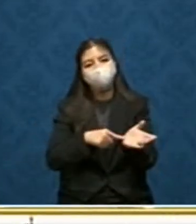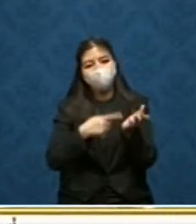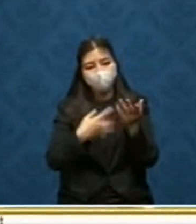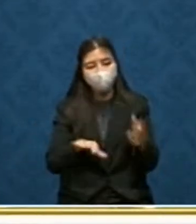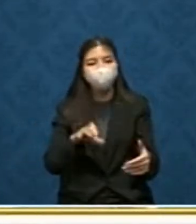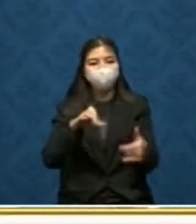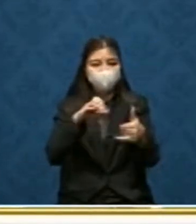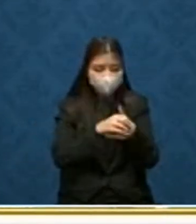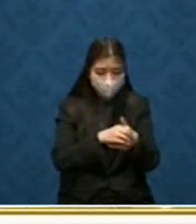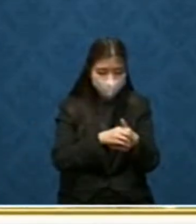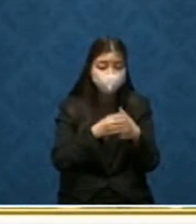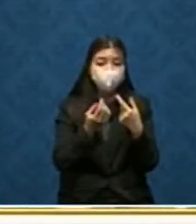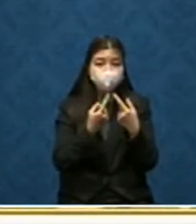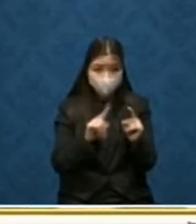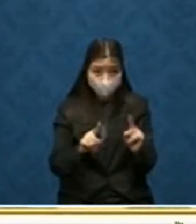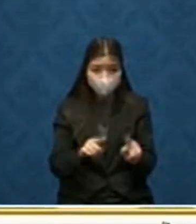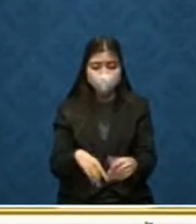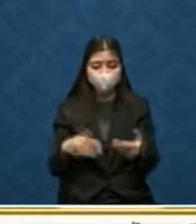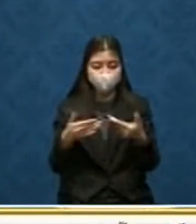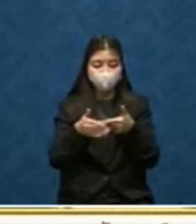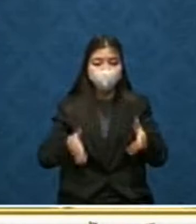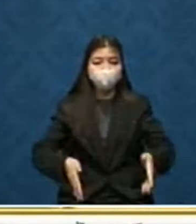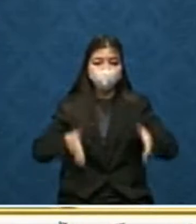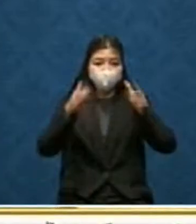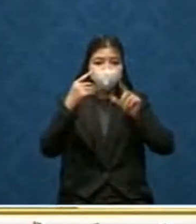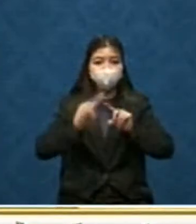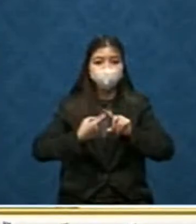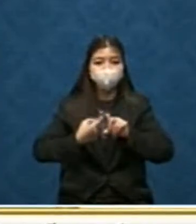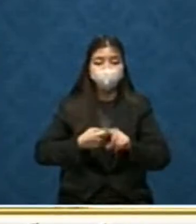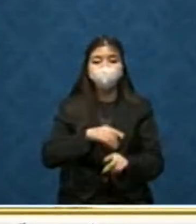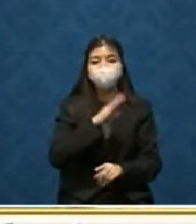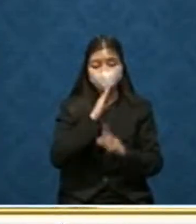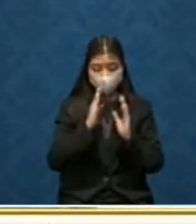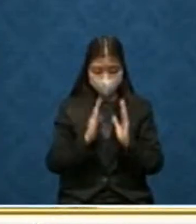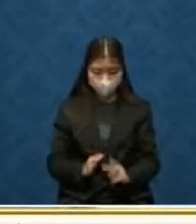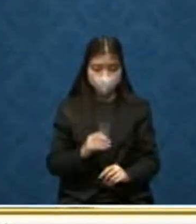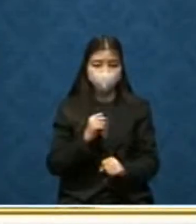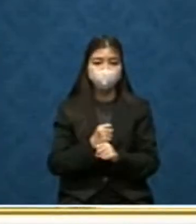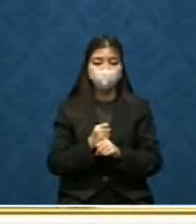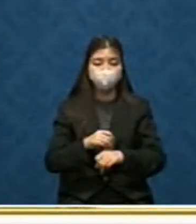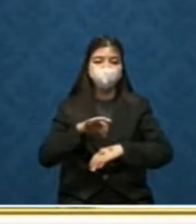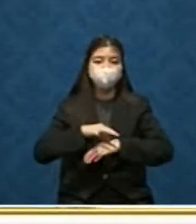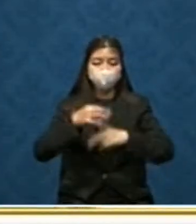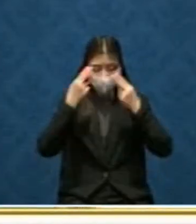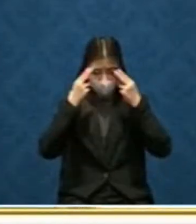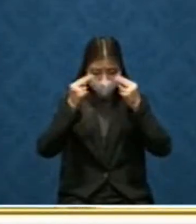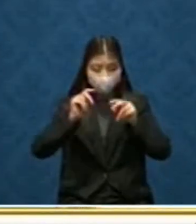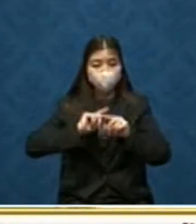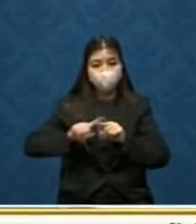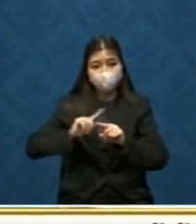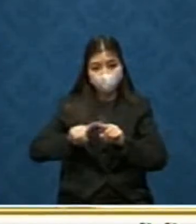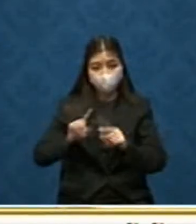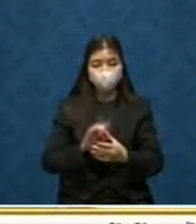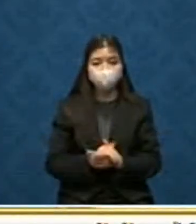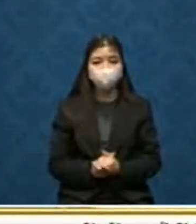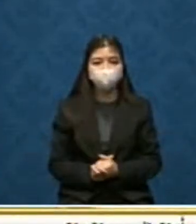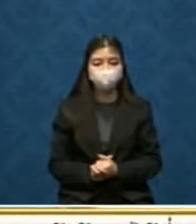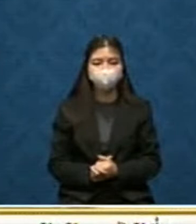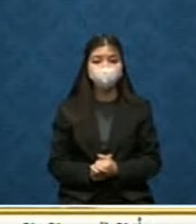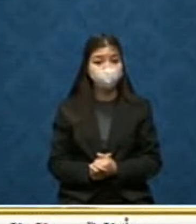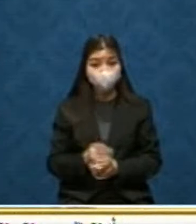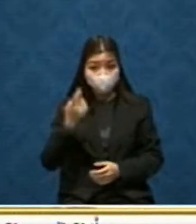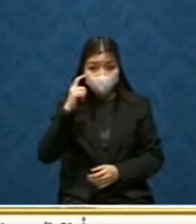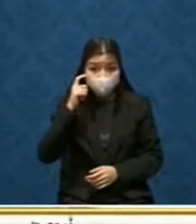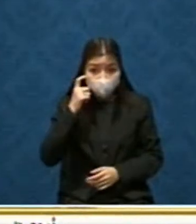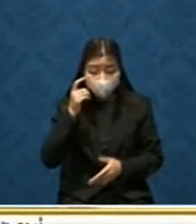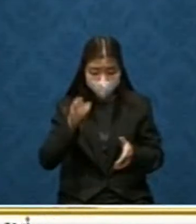หลังกคก็เชาตึกถ้าคนเป็ในเว็ ถ้คนเปนลัมตรี ถาคนจะทำพักกเห่กบไม่สามาร